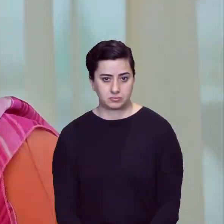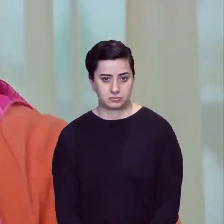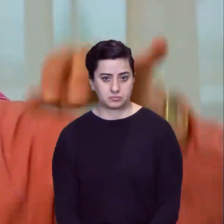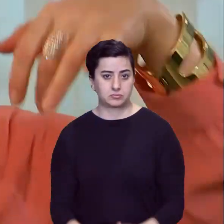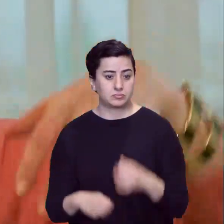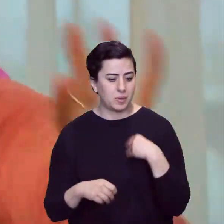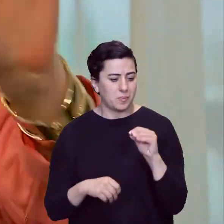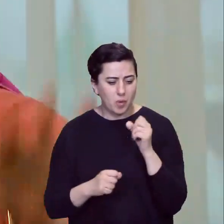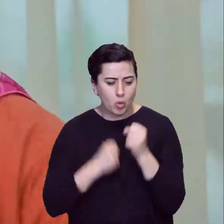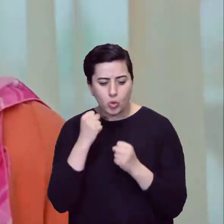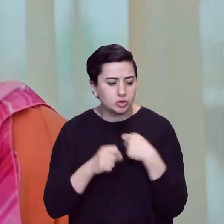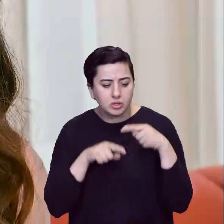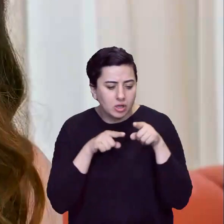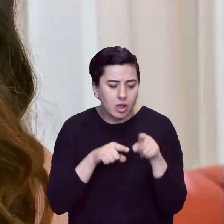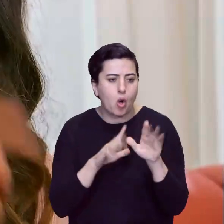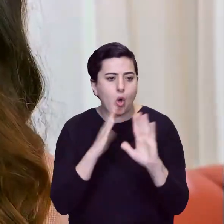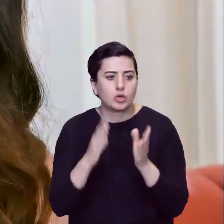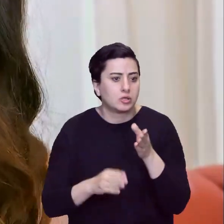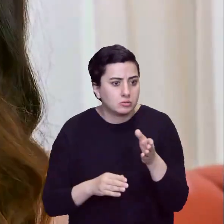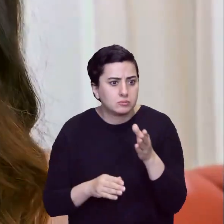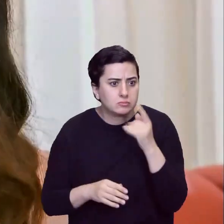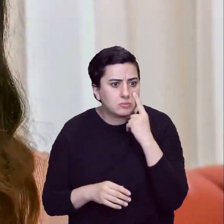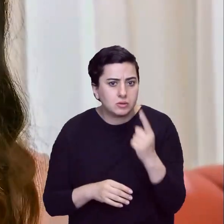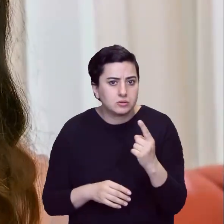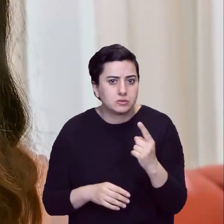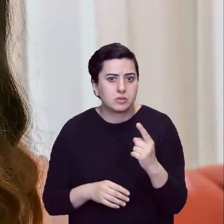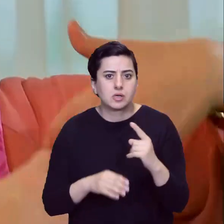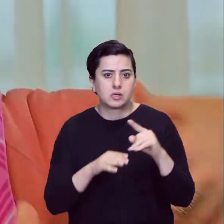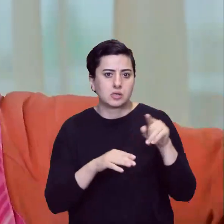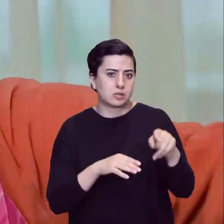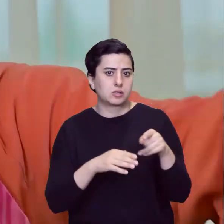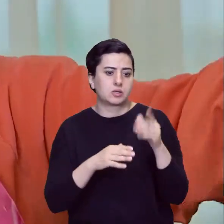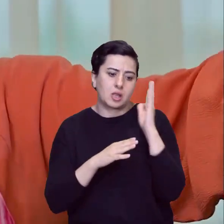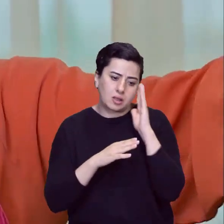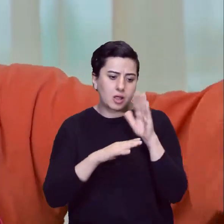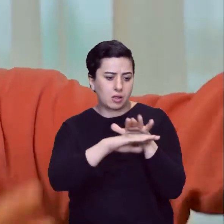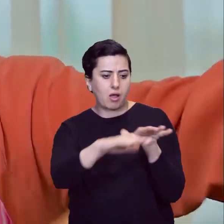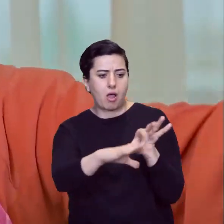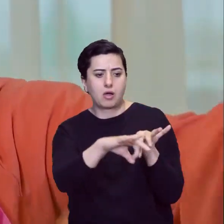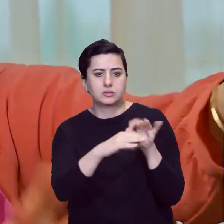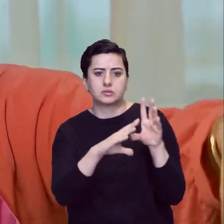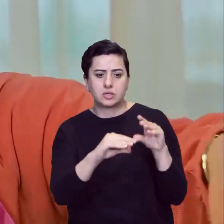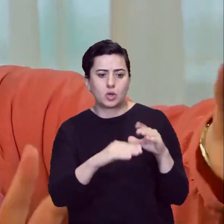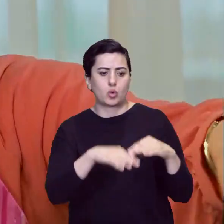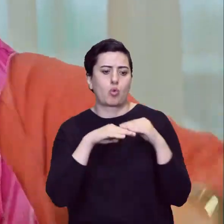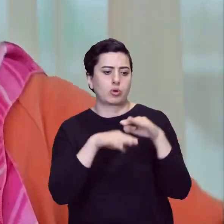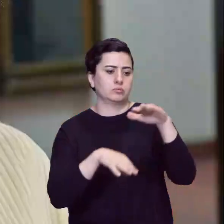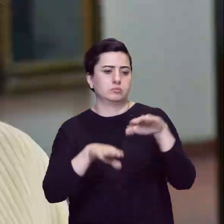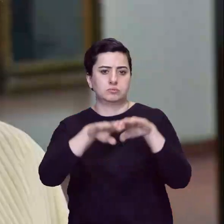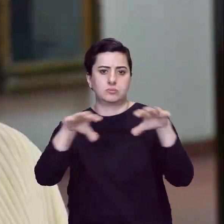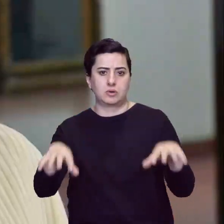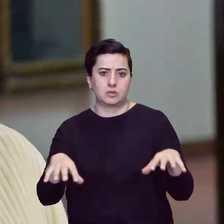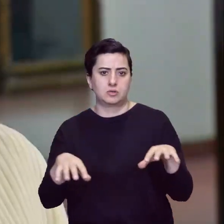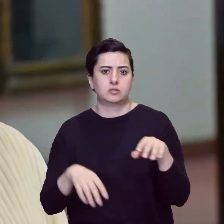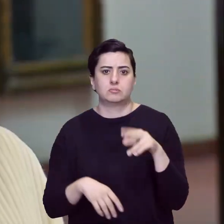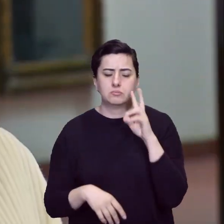Asya'nın peşinden ben bunların odalarına girdim. Aa, bir de ne göreyim, kanepede bayağı böyle nevresimler, yastıklar, yorganlar falan.